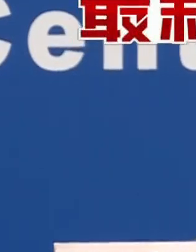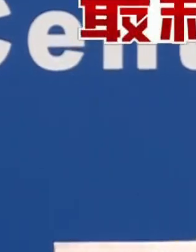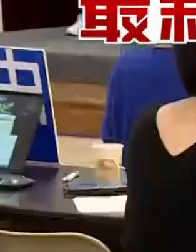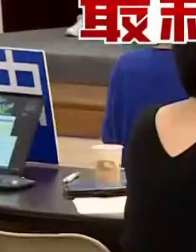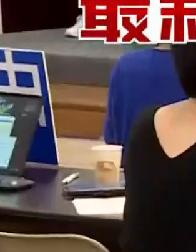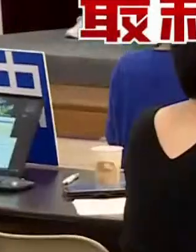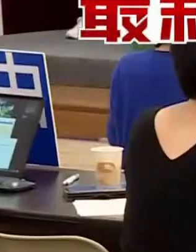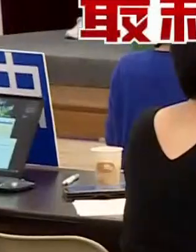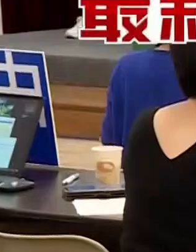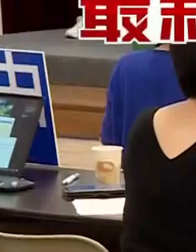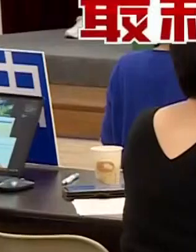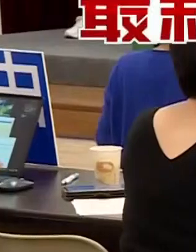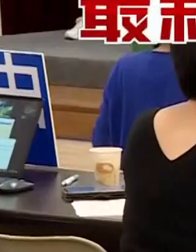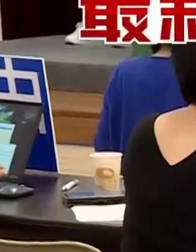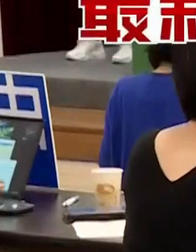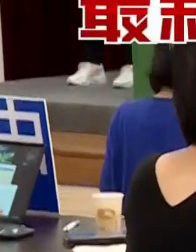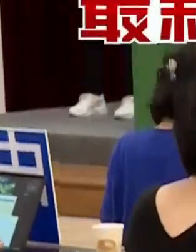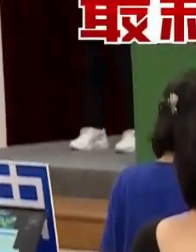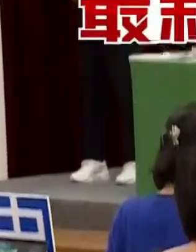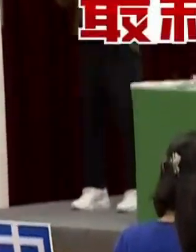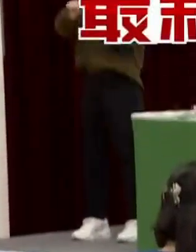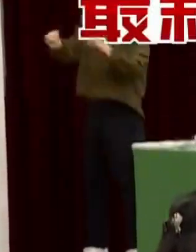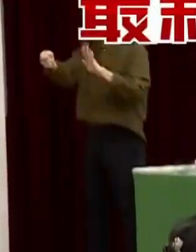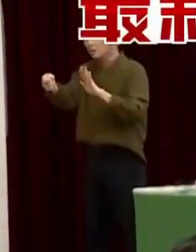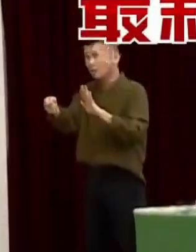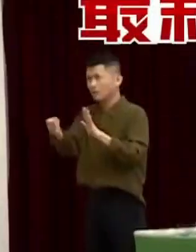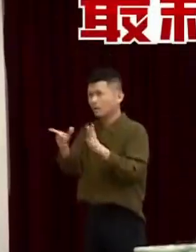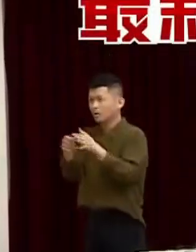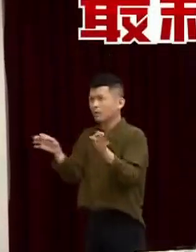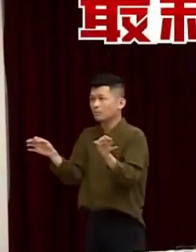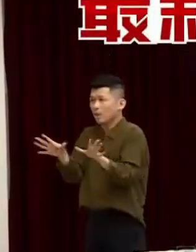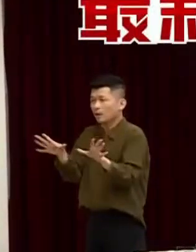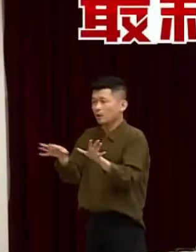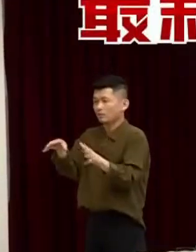的这个 Delta 变异株，那么因此也可以想象哦，这个 Delta 的影响还是非常的大。